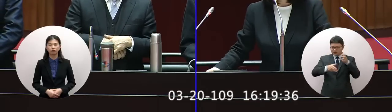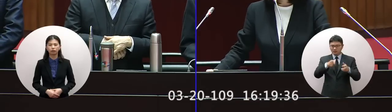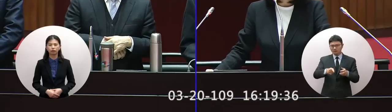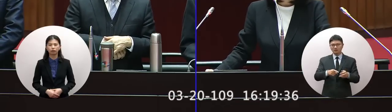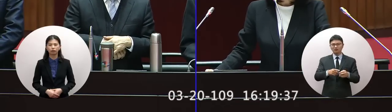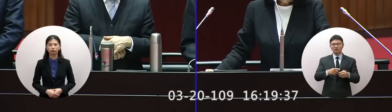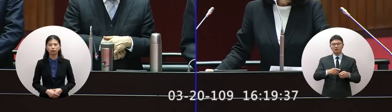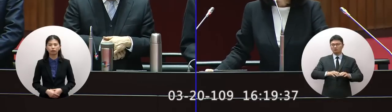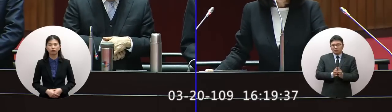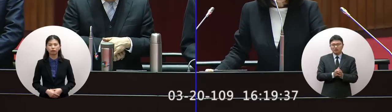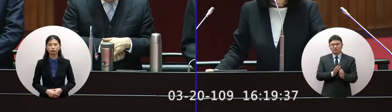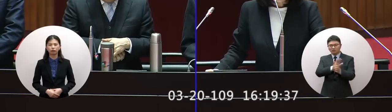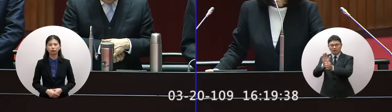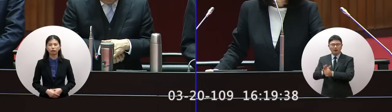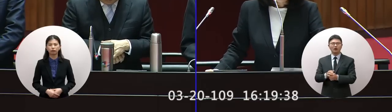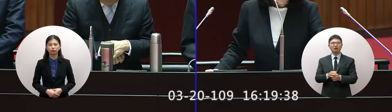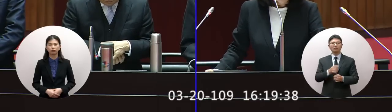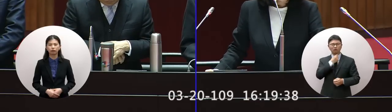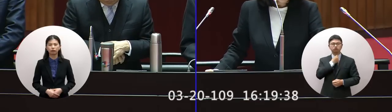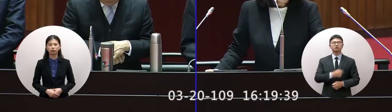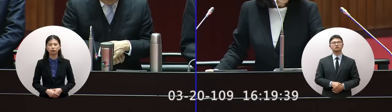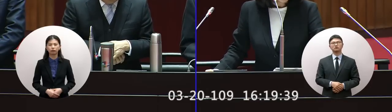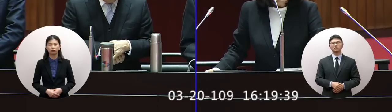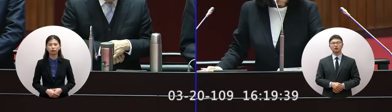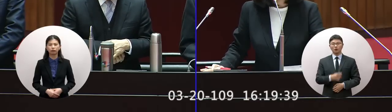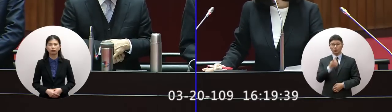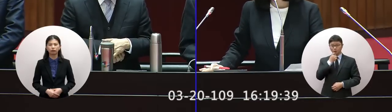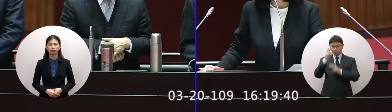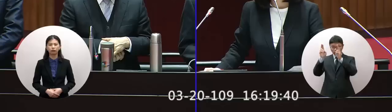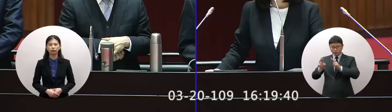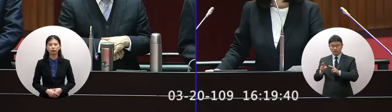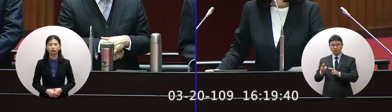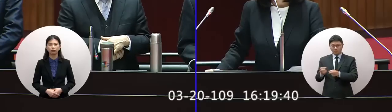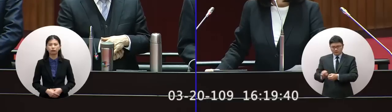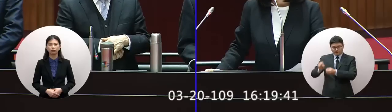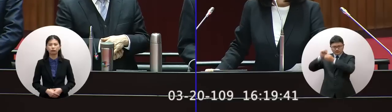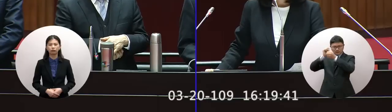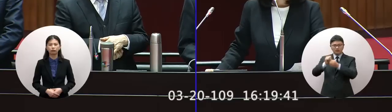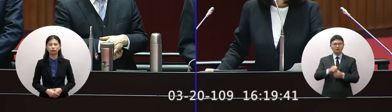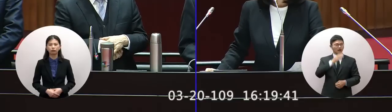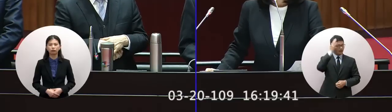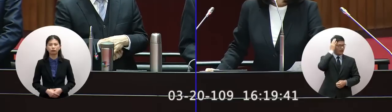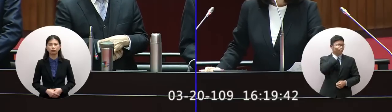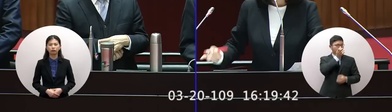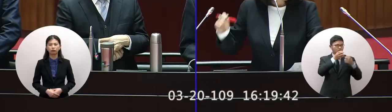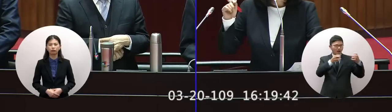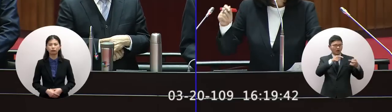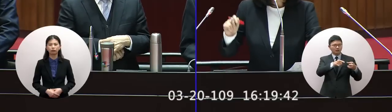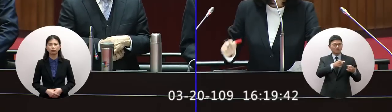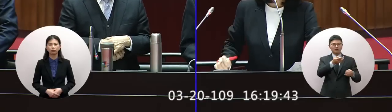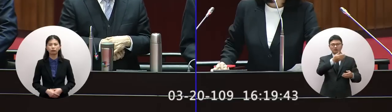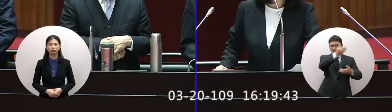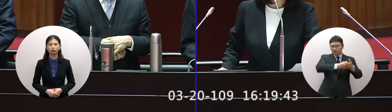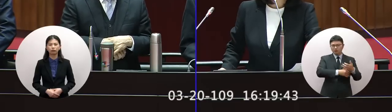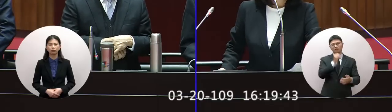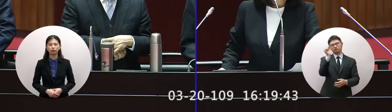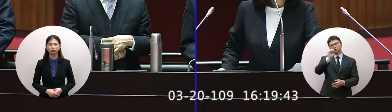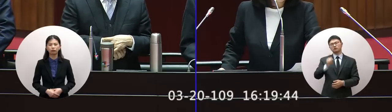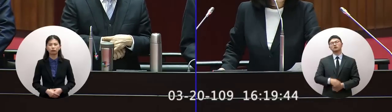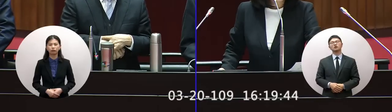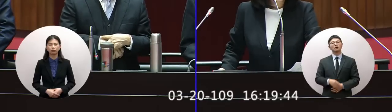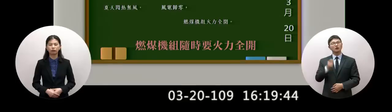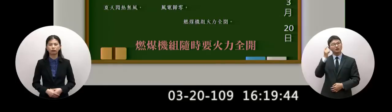非常清楚了，我们绿电一直增加，燃煤机组不可以减少。讲清楚了，就是太阳下山之